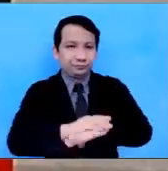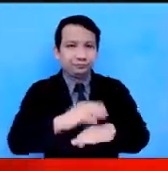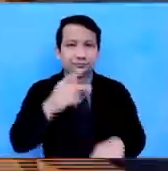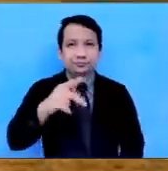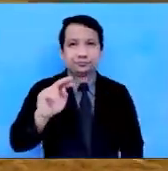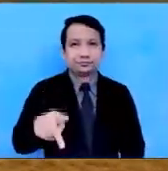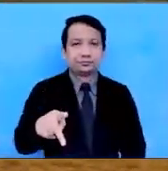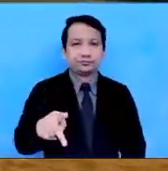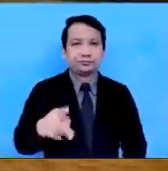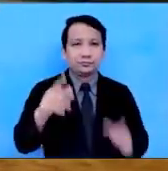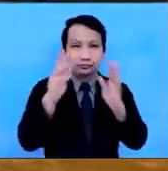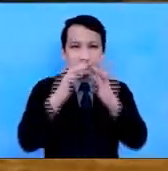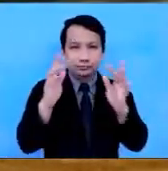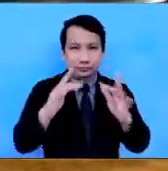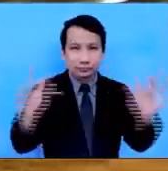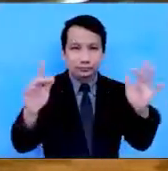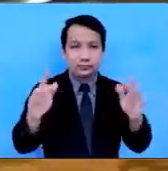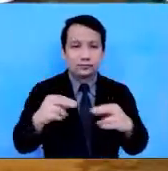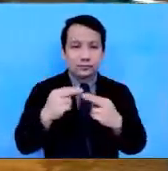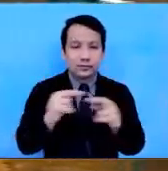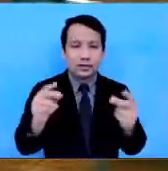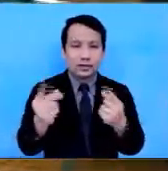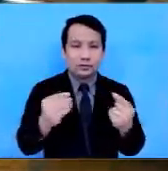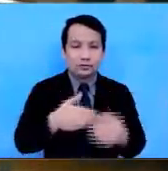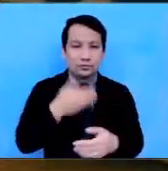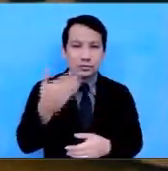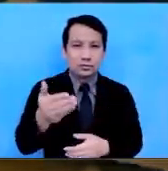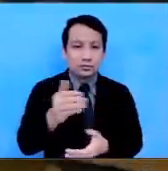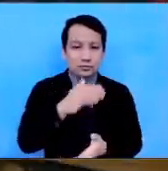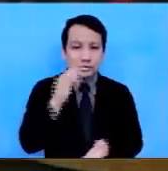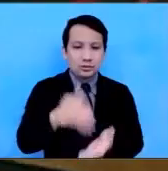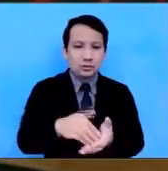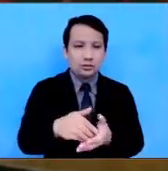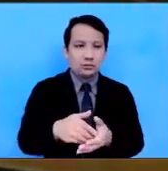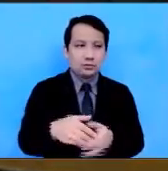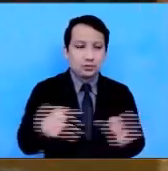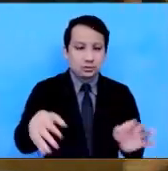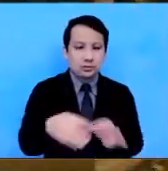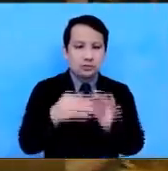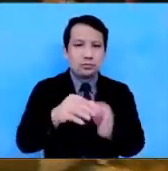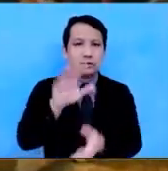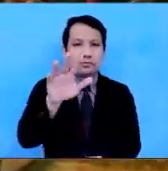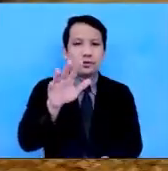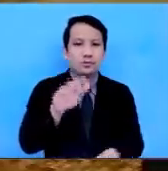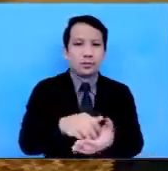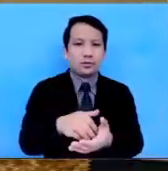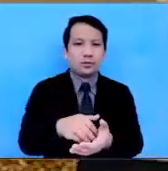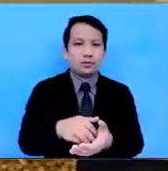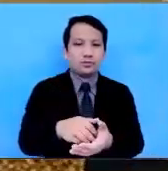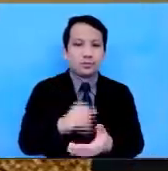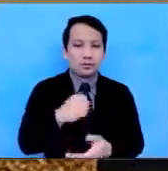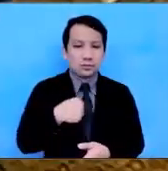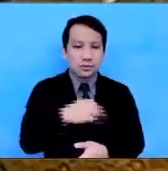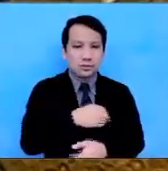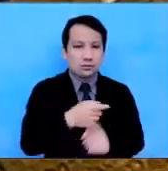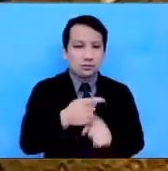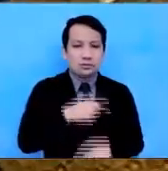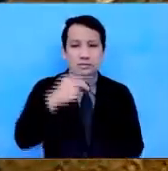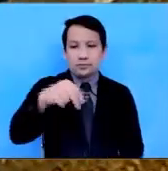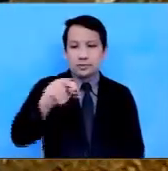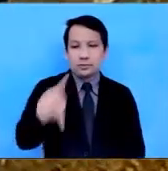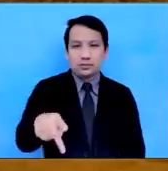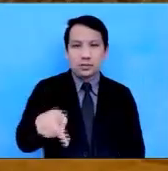pista. Nagsagawa na rin ng send-off ceremony para sa 5,000 uniformed personnel mula PNP,